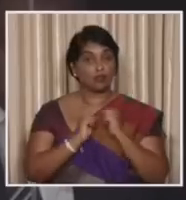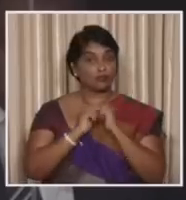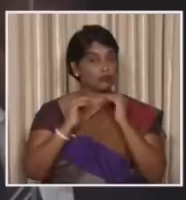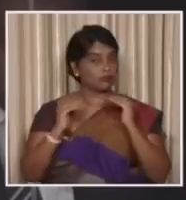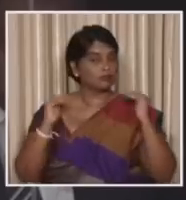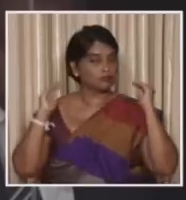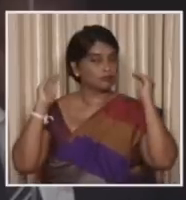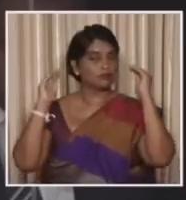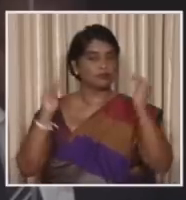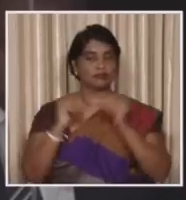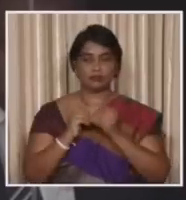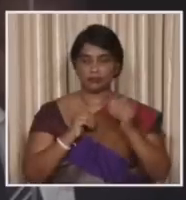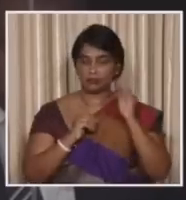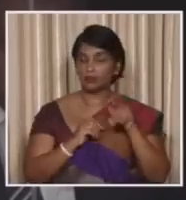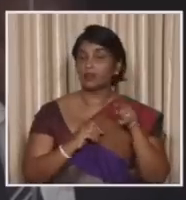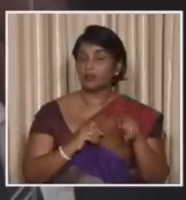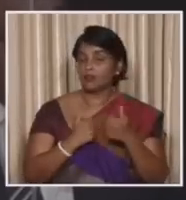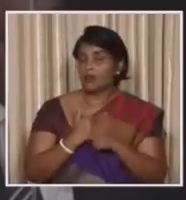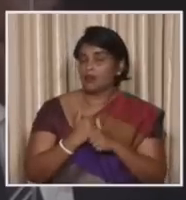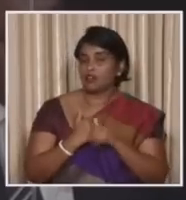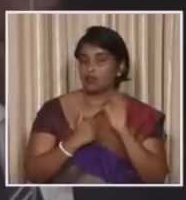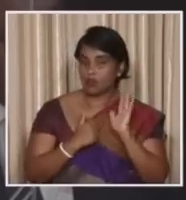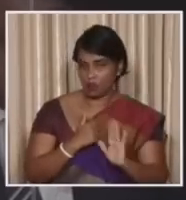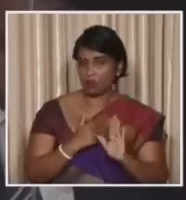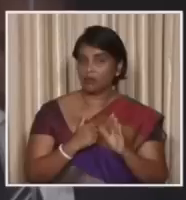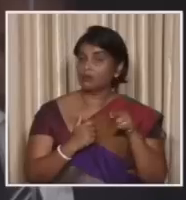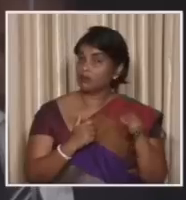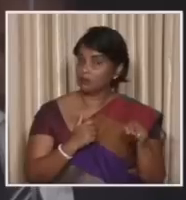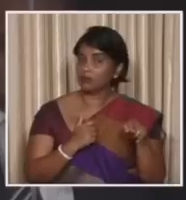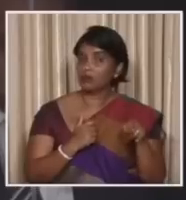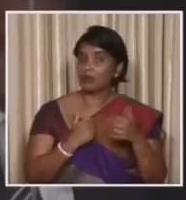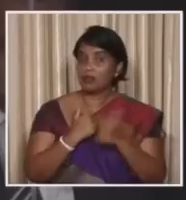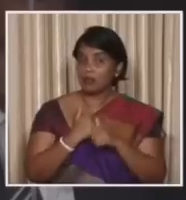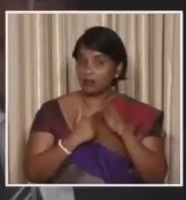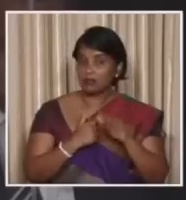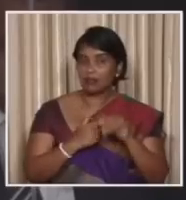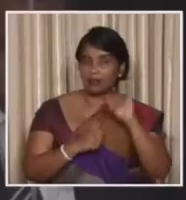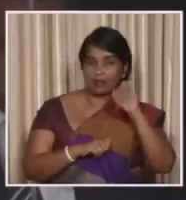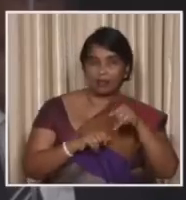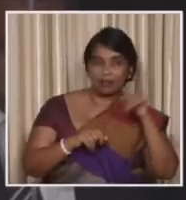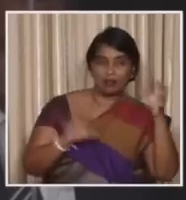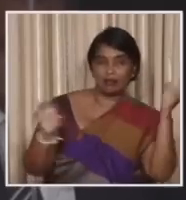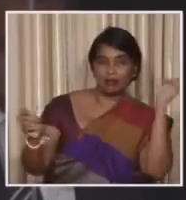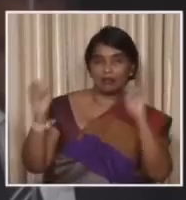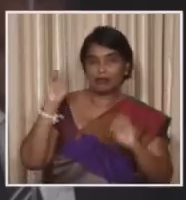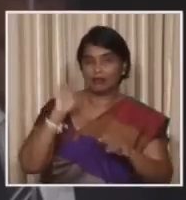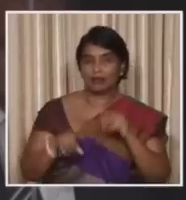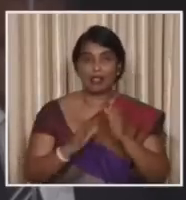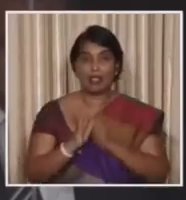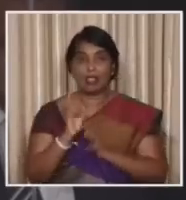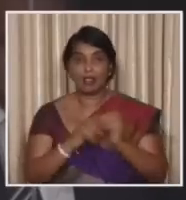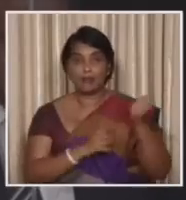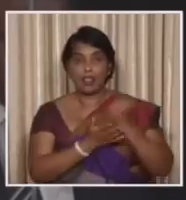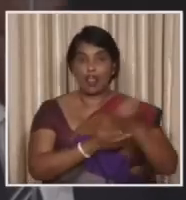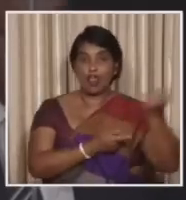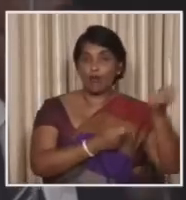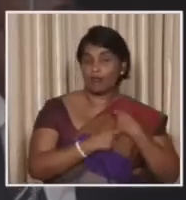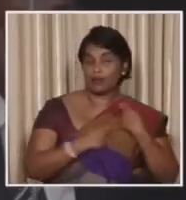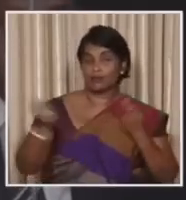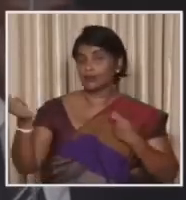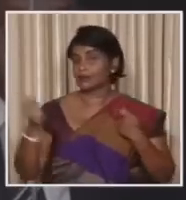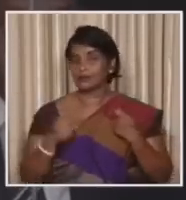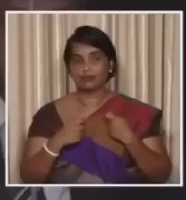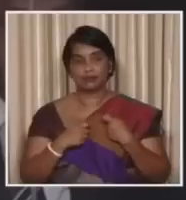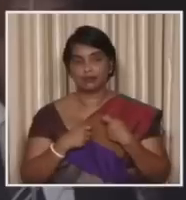වශයෙන් ඉදිරියට යන්න නම් මේවා හැදෙන්න ඕනේ. ඒකන්ද හැබැයි ඒව හදනකොට හෙන්චයියෝ දාලා අරේ මේ ඇමතුමාගේ ලියුමක් ගෙනාවට